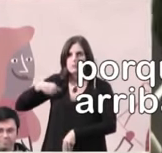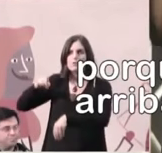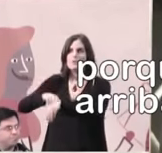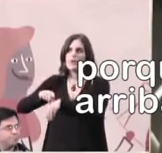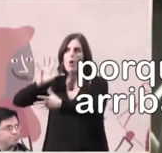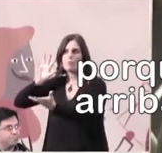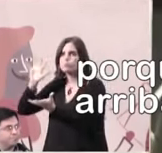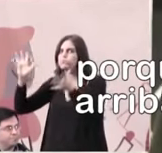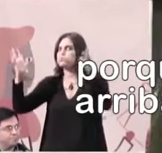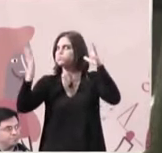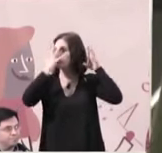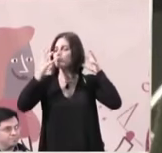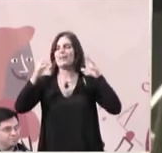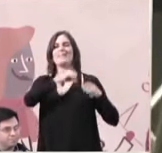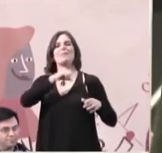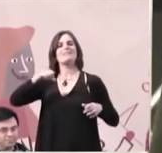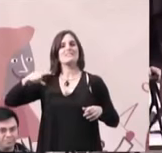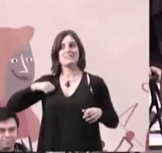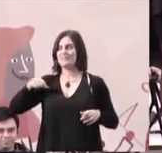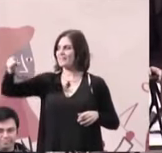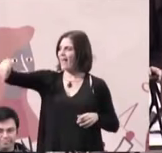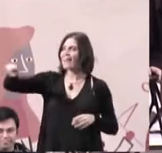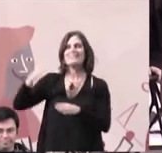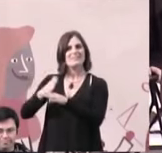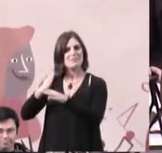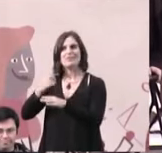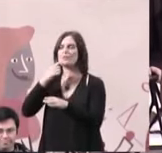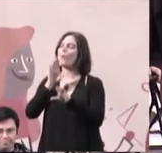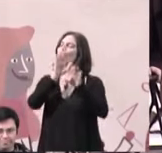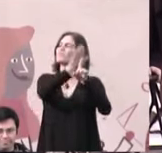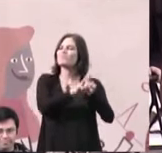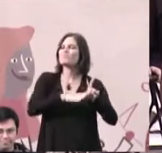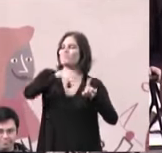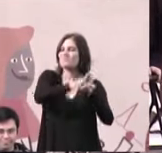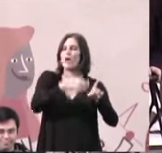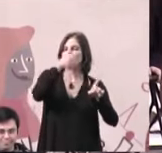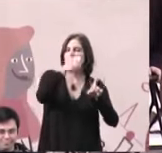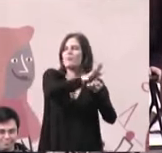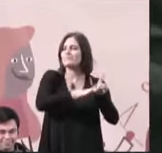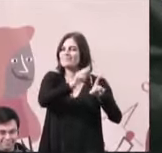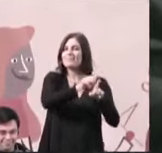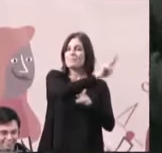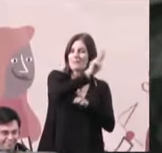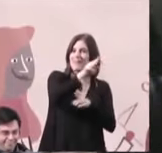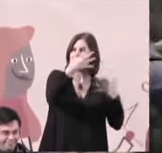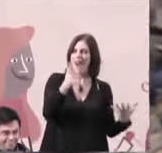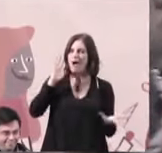de disfressar-se com a sobiranistes. Ells que han estat els amants eterns del PP i del PSOE,